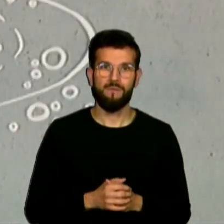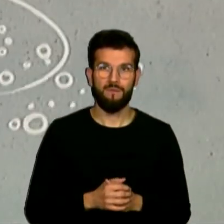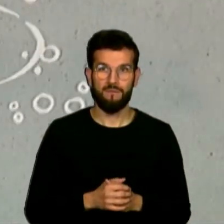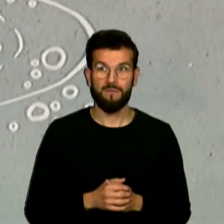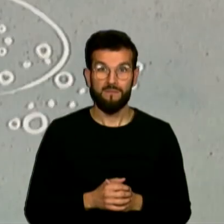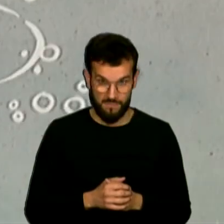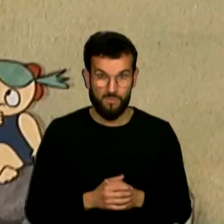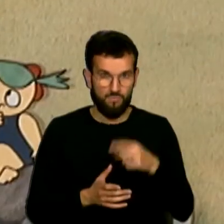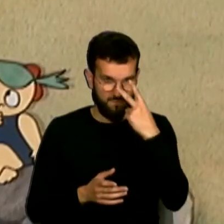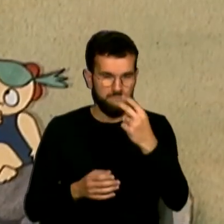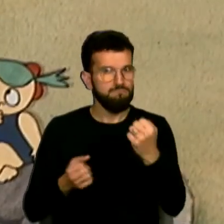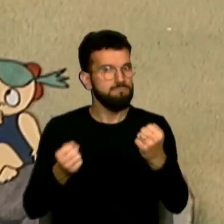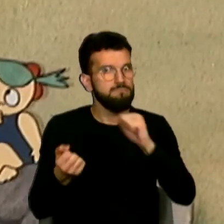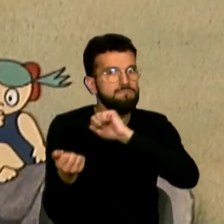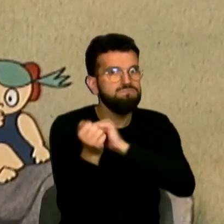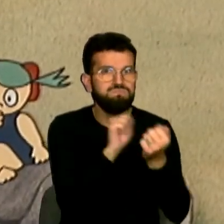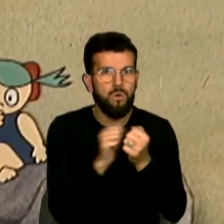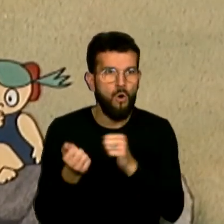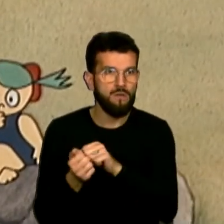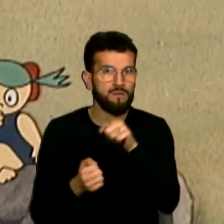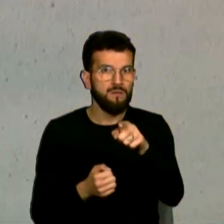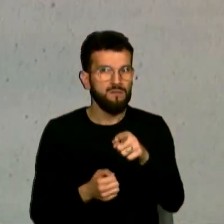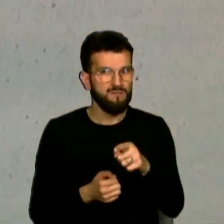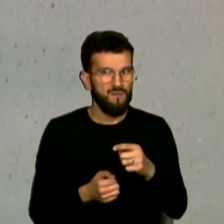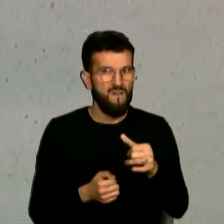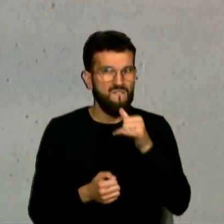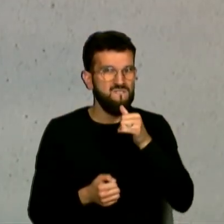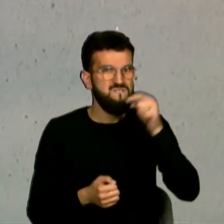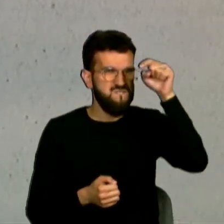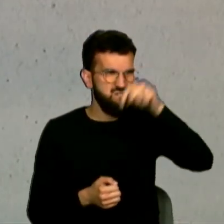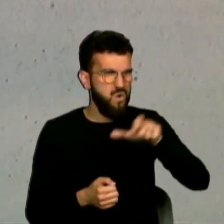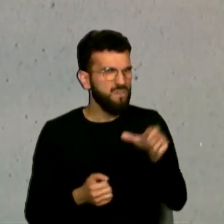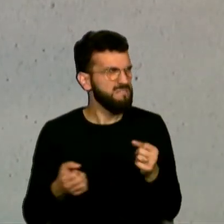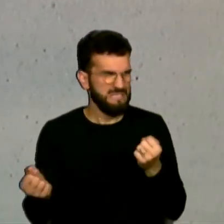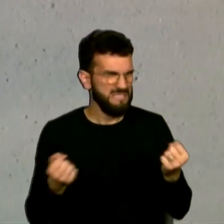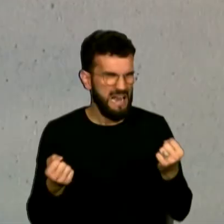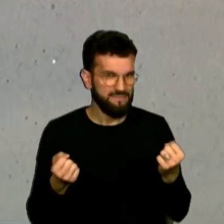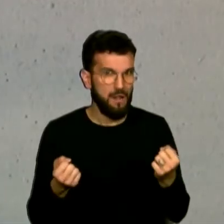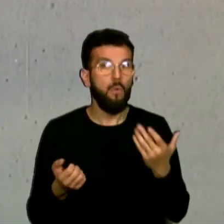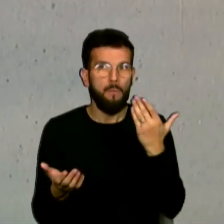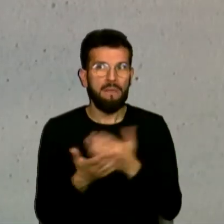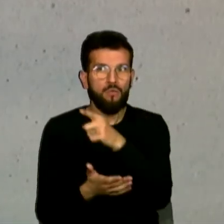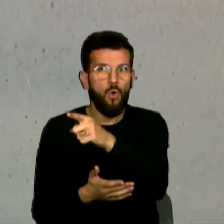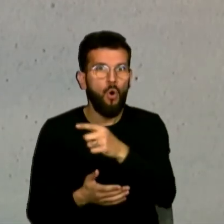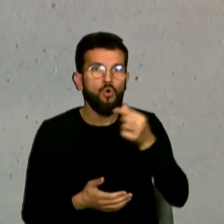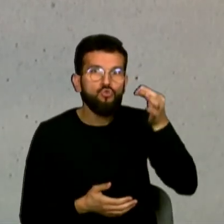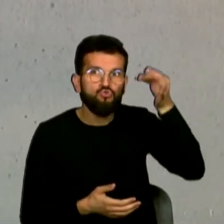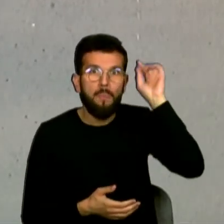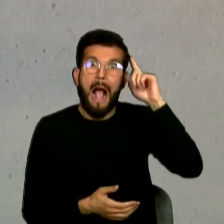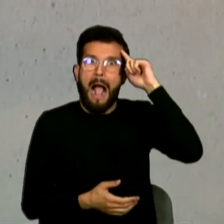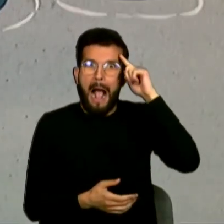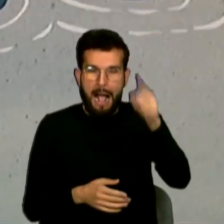začal sa bojiť na život. Rybka veru dlho nevydržal a to bolo znamenie pre šupku. Hodil do